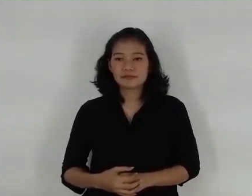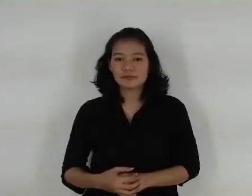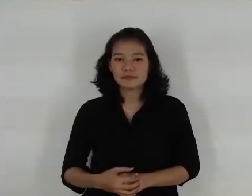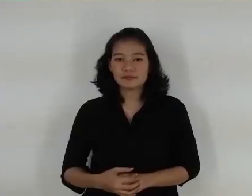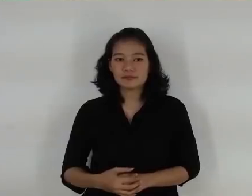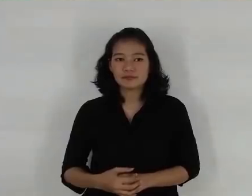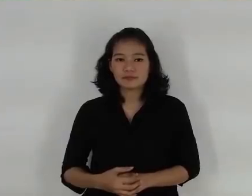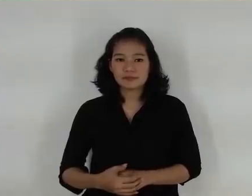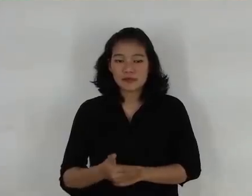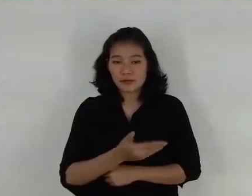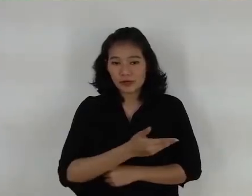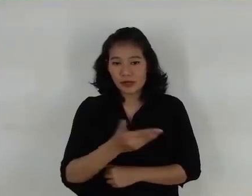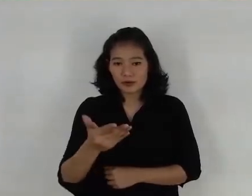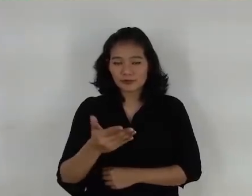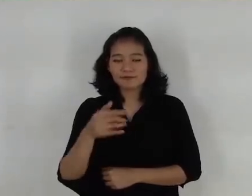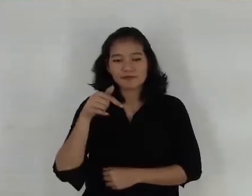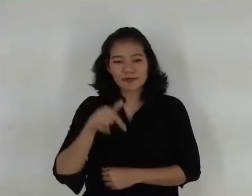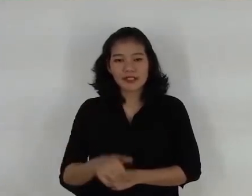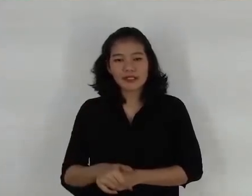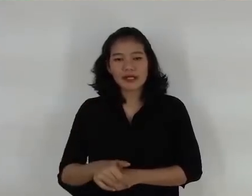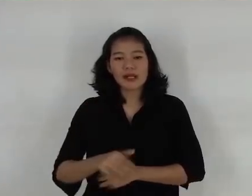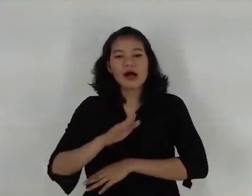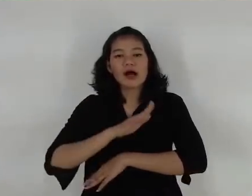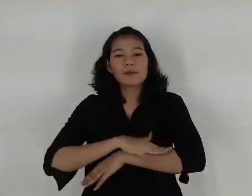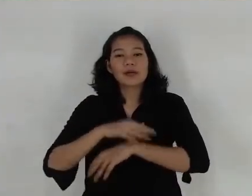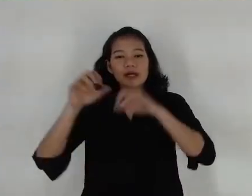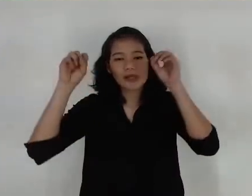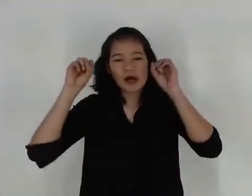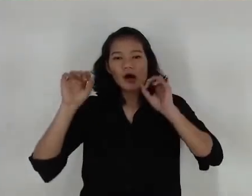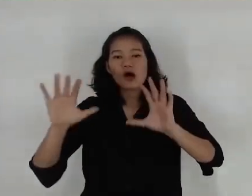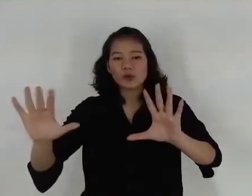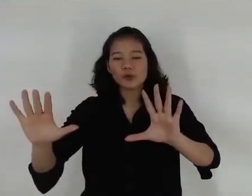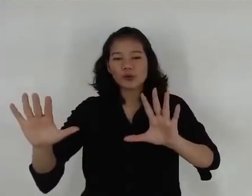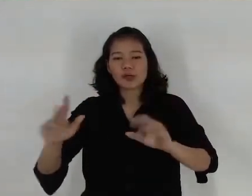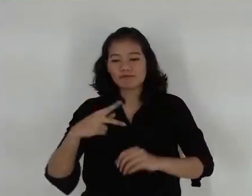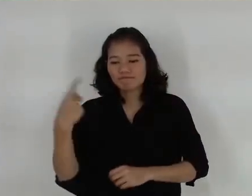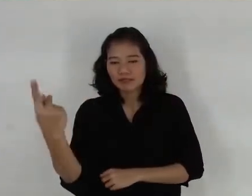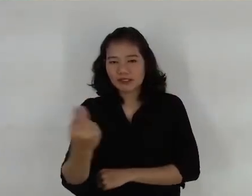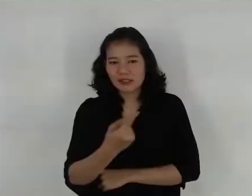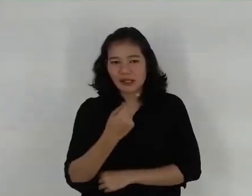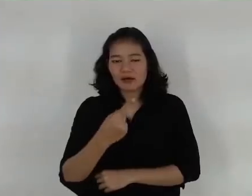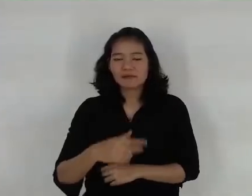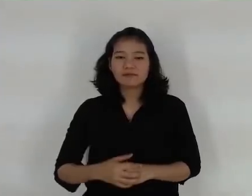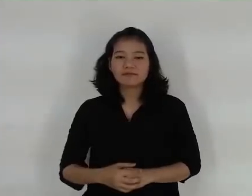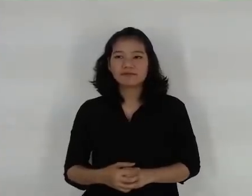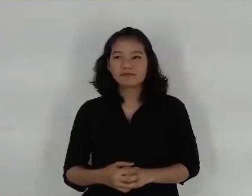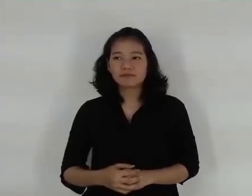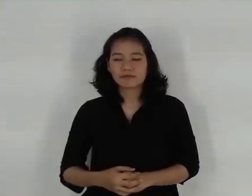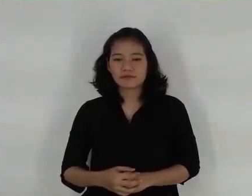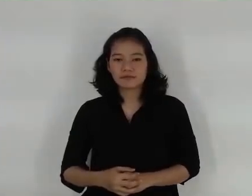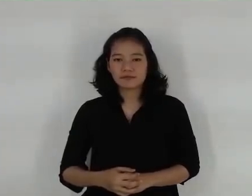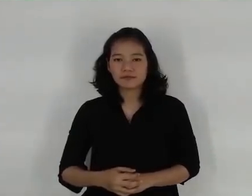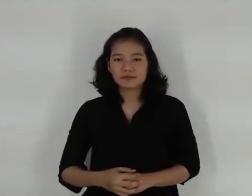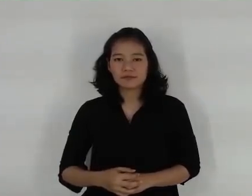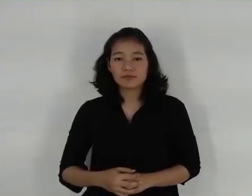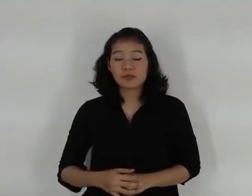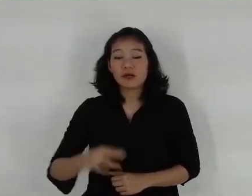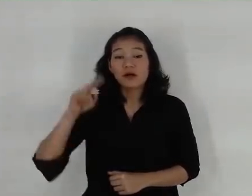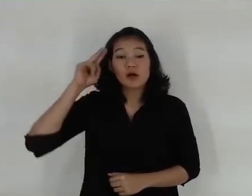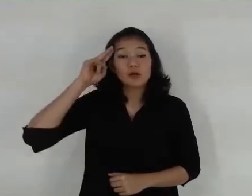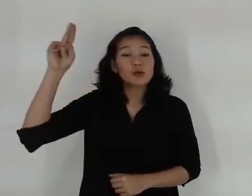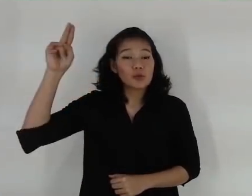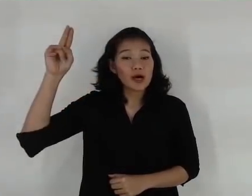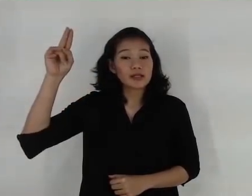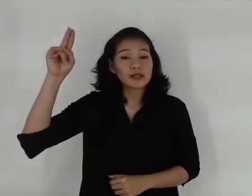hai saudaraku Inilah berita Anugerah bagi kita semua demikian Tuhan